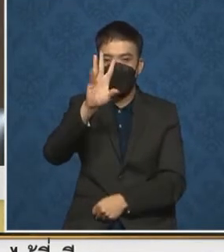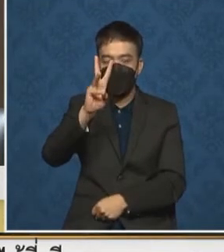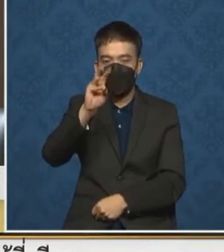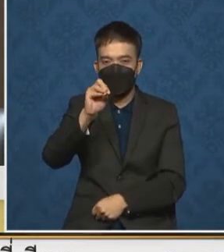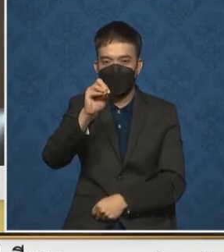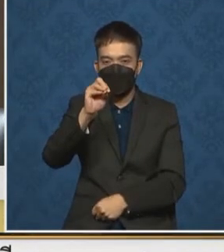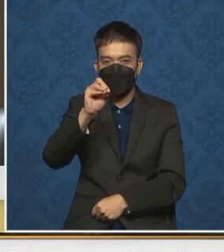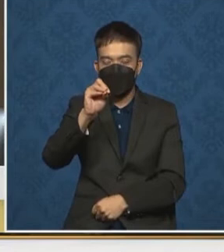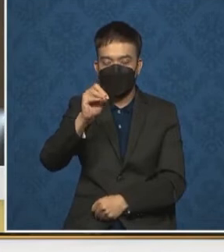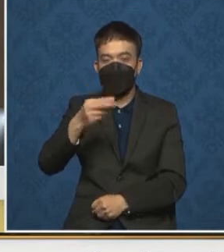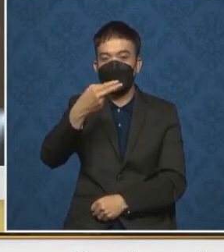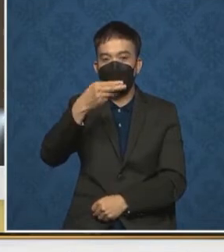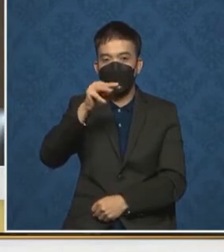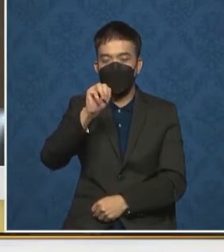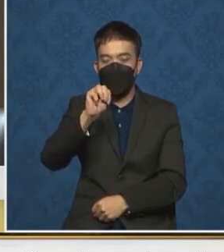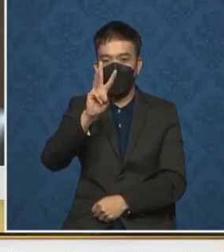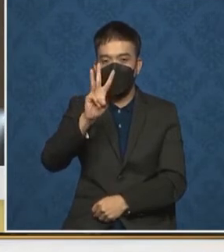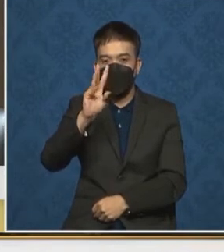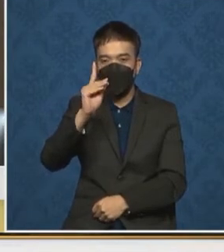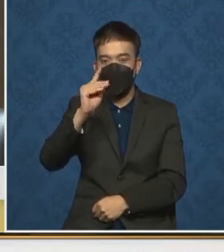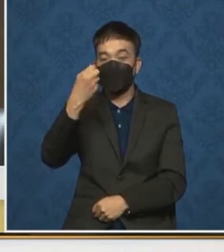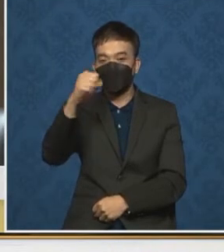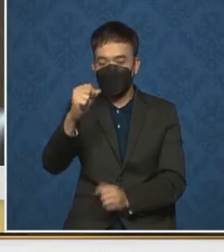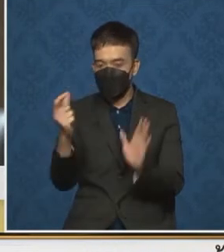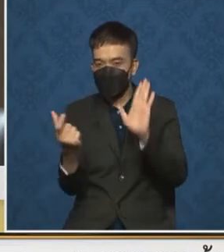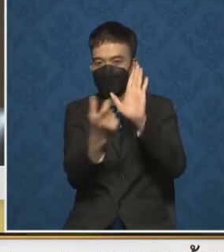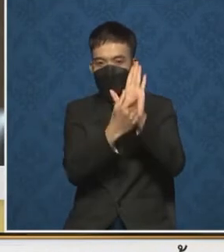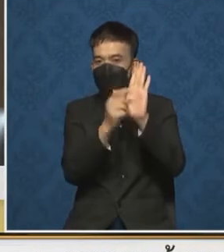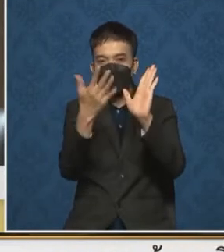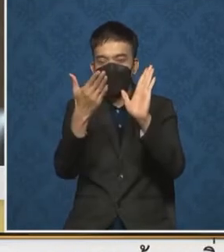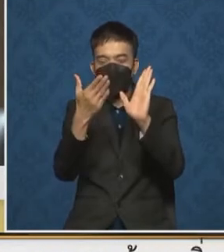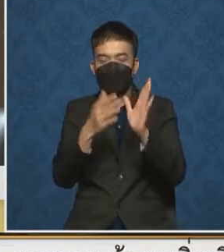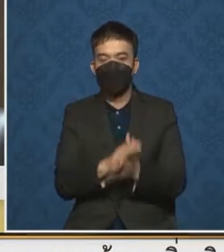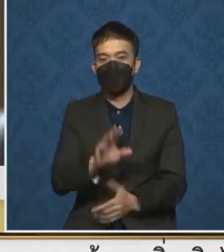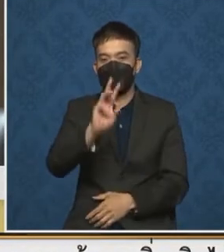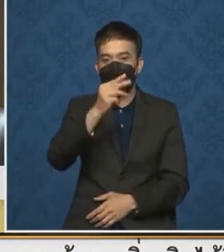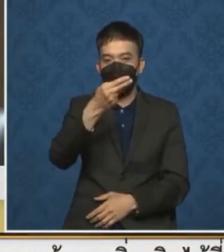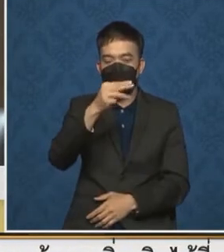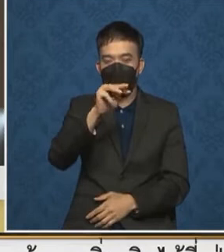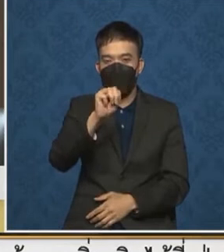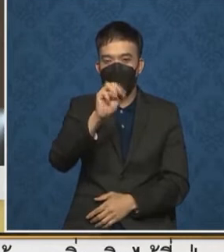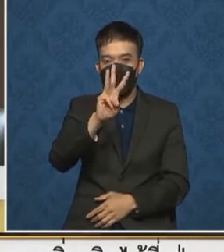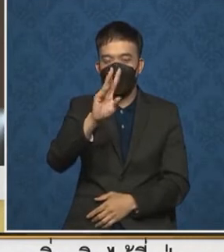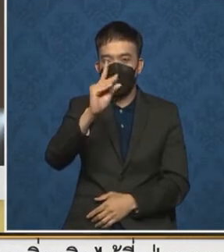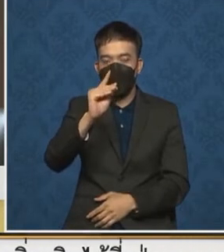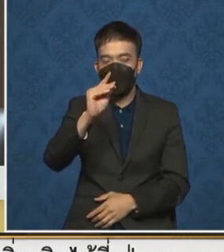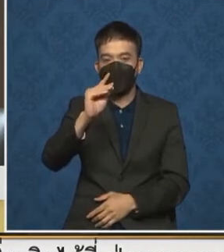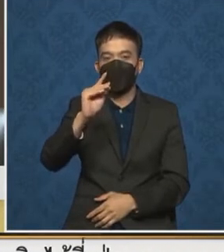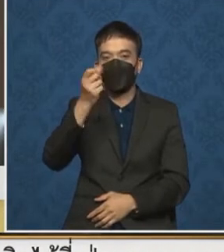จะไม่อยู่ใน hiếว่าด้วยเรอง exposจะไม่อยู่ใน hi11 วาด้วยองคกรอิสระ